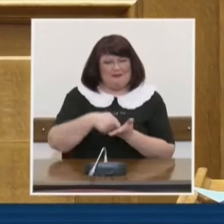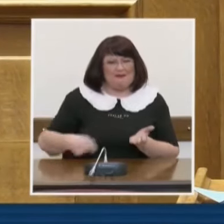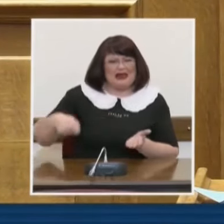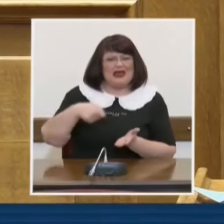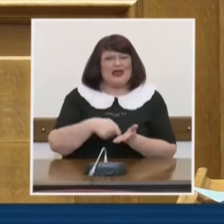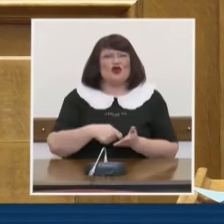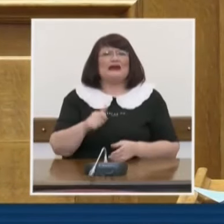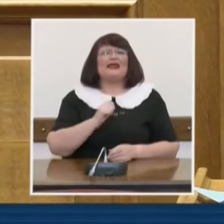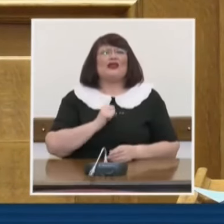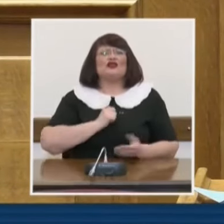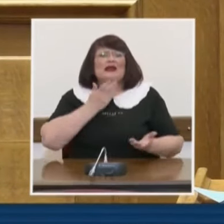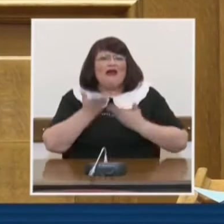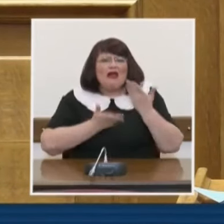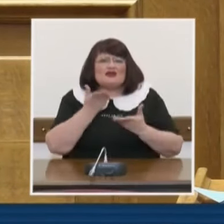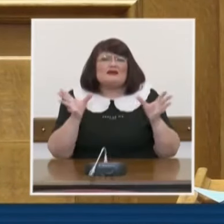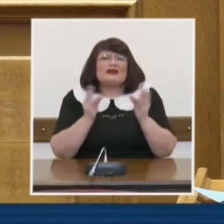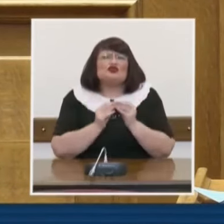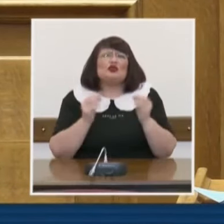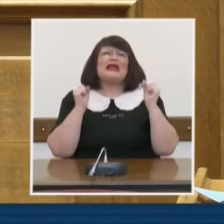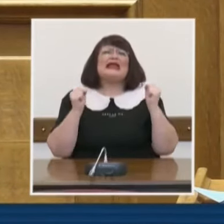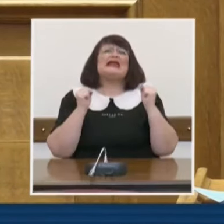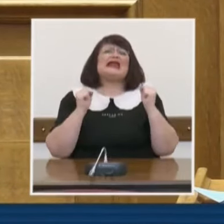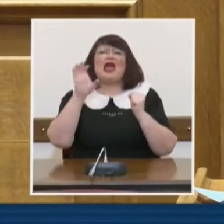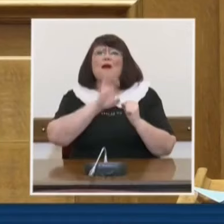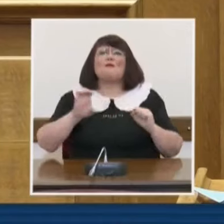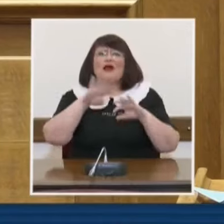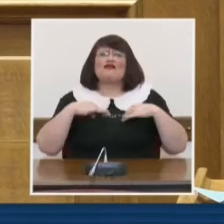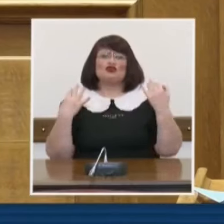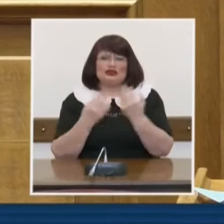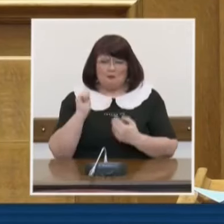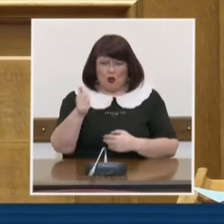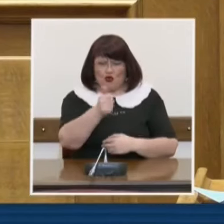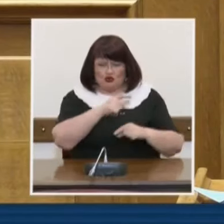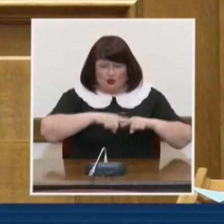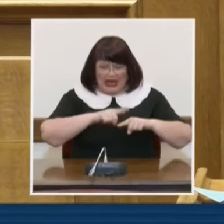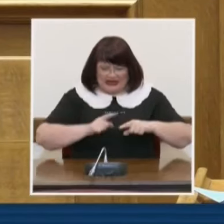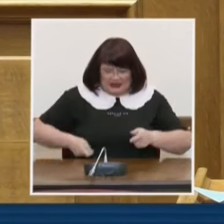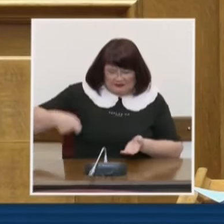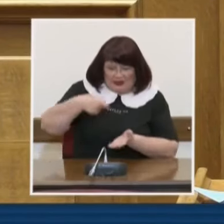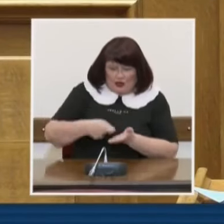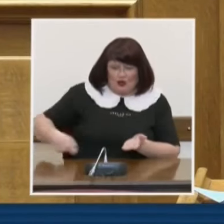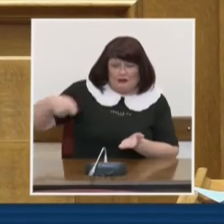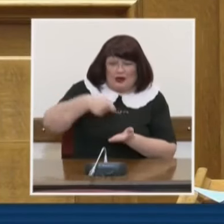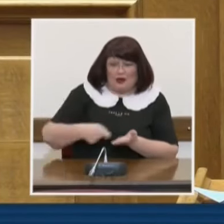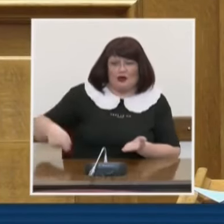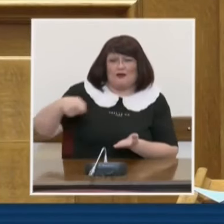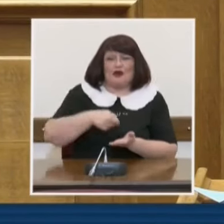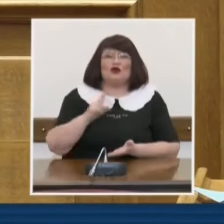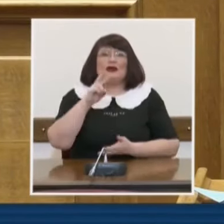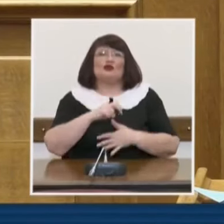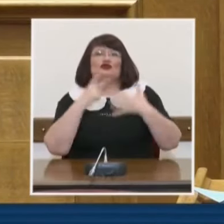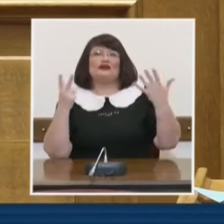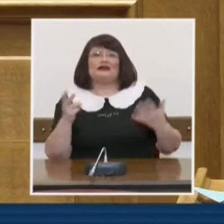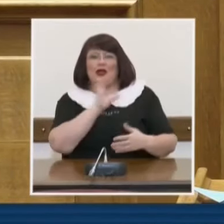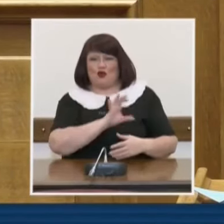ιδιωτικές δαπάνες υγείας σε όλη την Ευρωζώνη από την τσέπη του και σε την Ευρώπη των 27 μας επερνάει πάλι μόνο